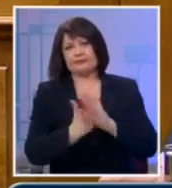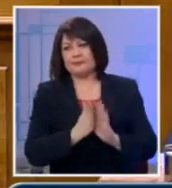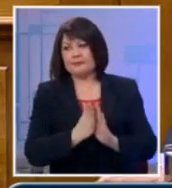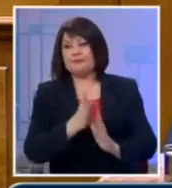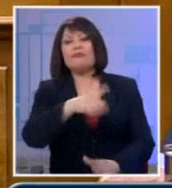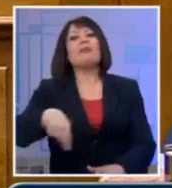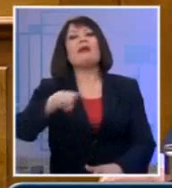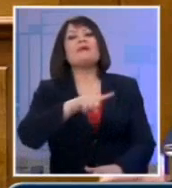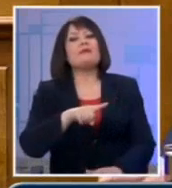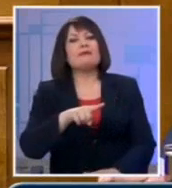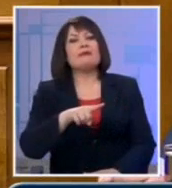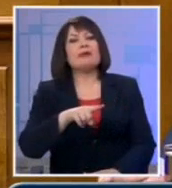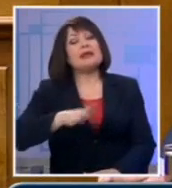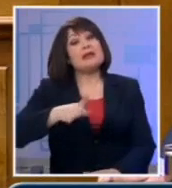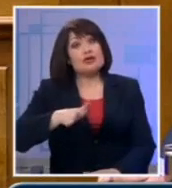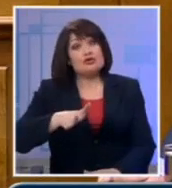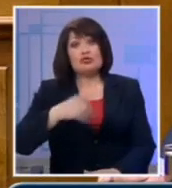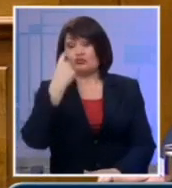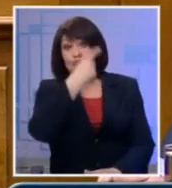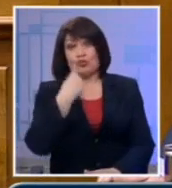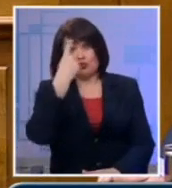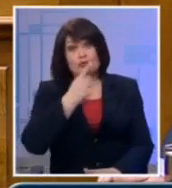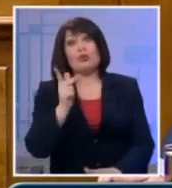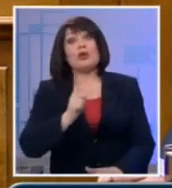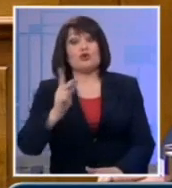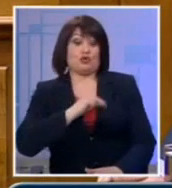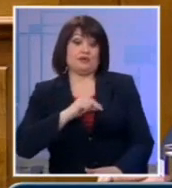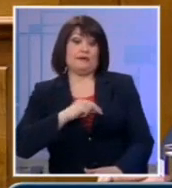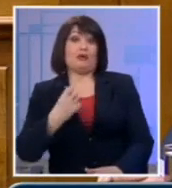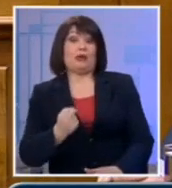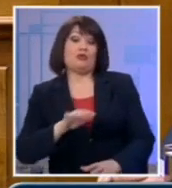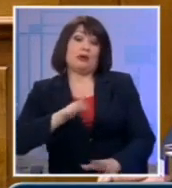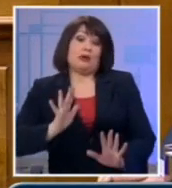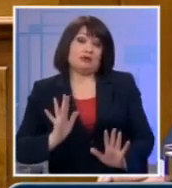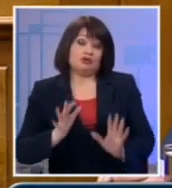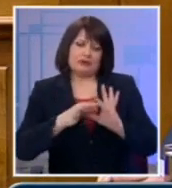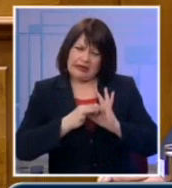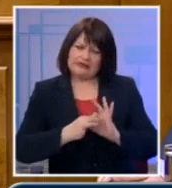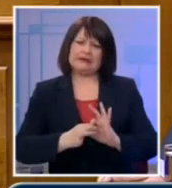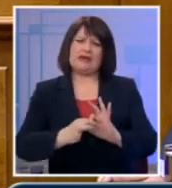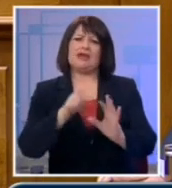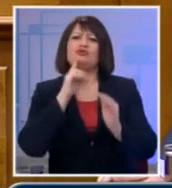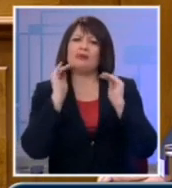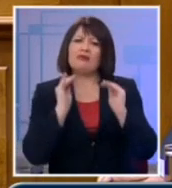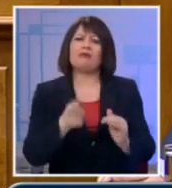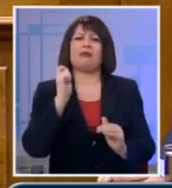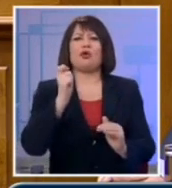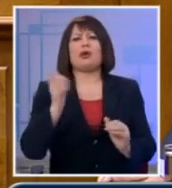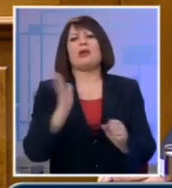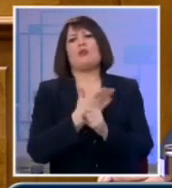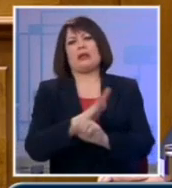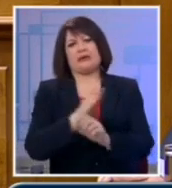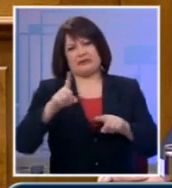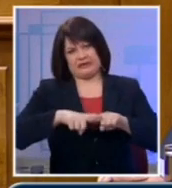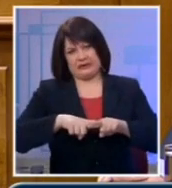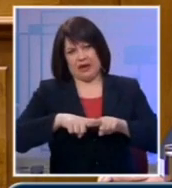έχουν ενδεχομένως προσωπικό ή κοινωνικό συμφέρον να συνεχιστεί η ίδια πολιτική που κατέστρεψε τον τόπο.